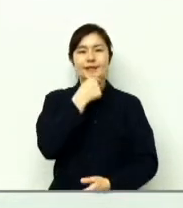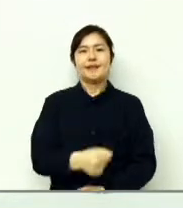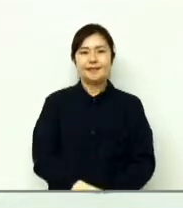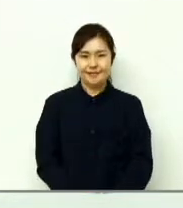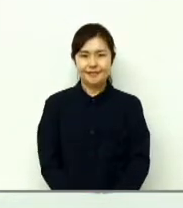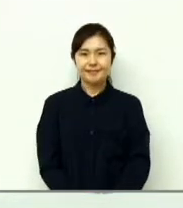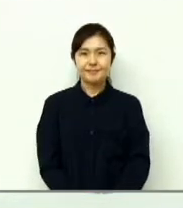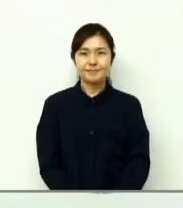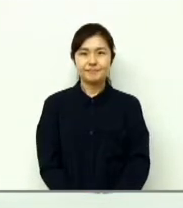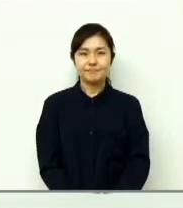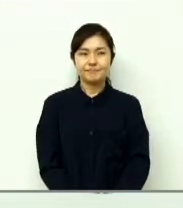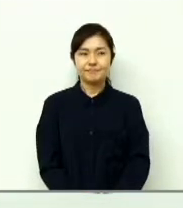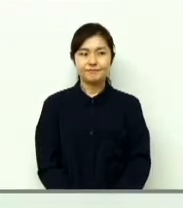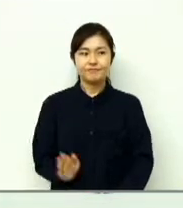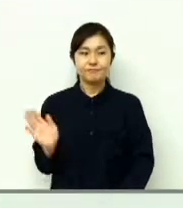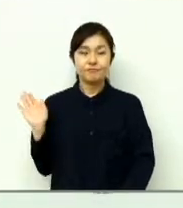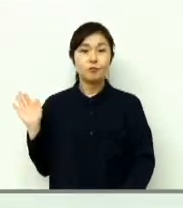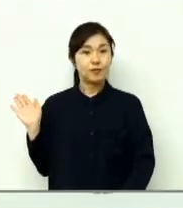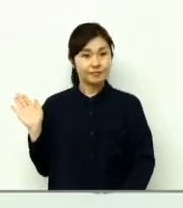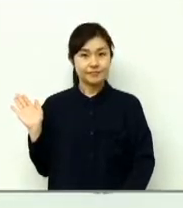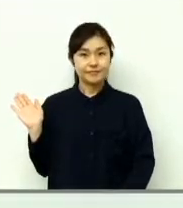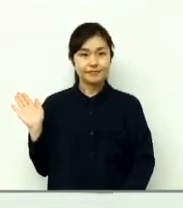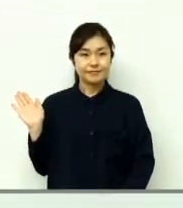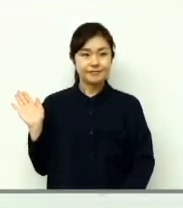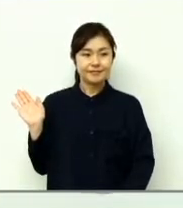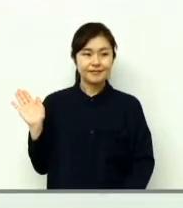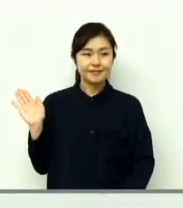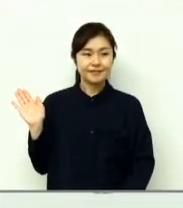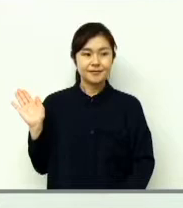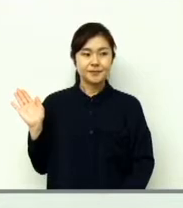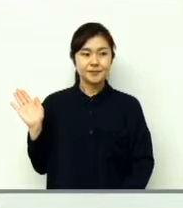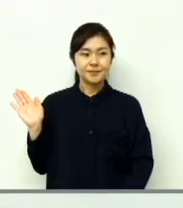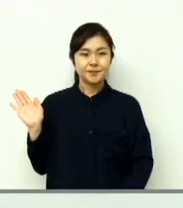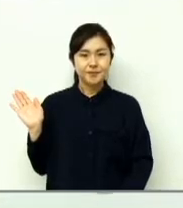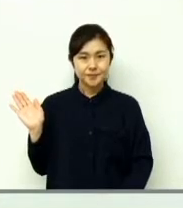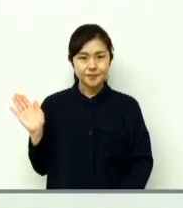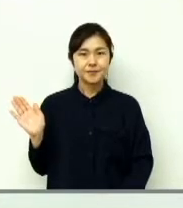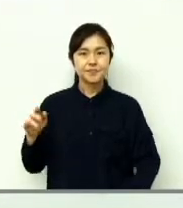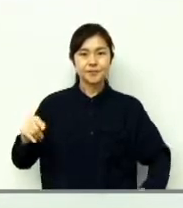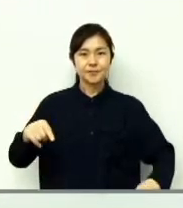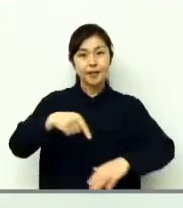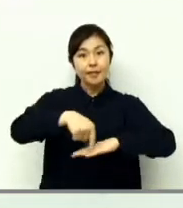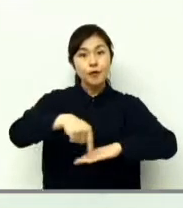していきますか。図に示している通り、大きくはこの総合振興計画